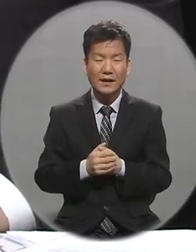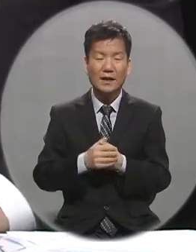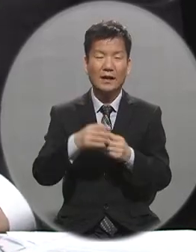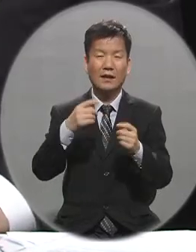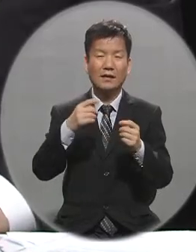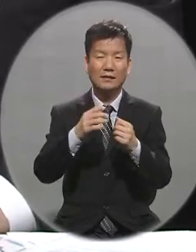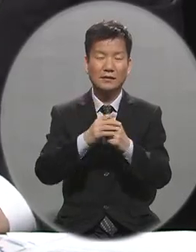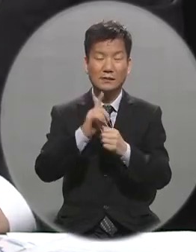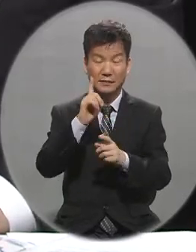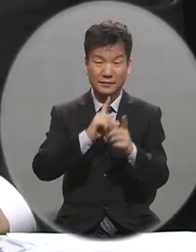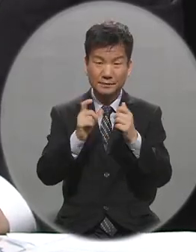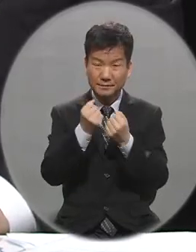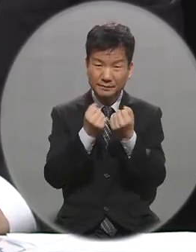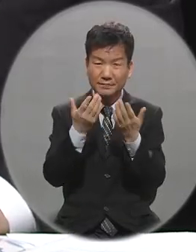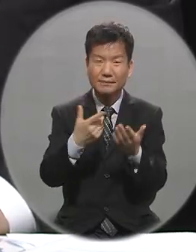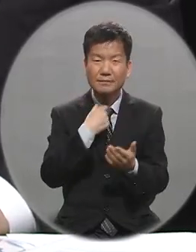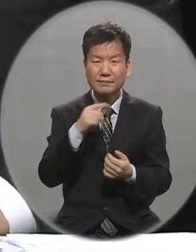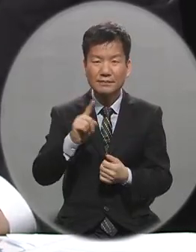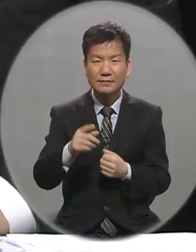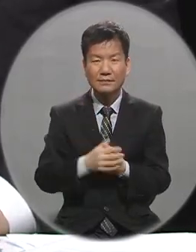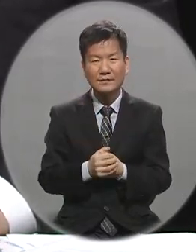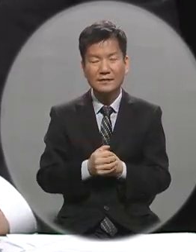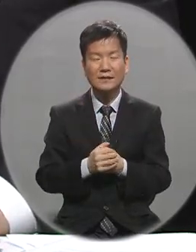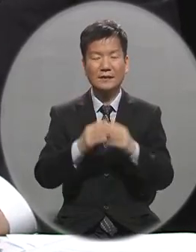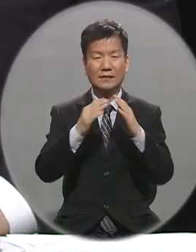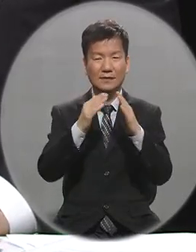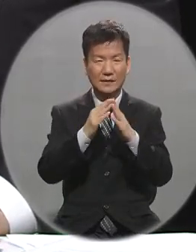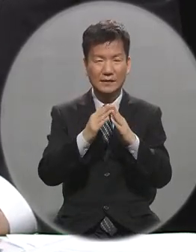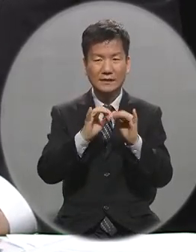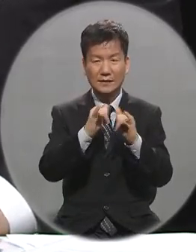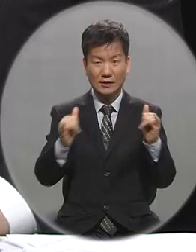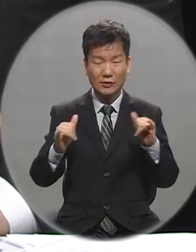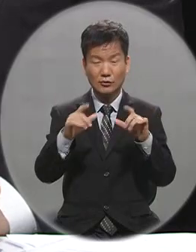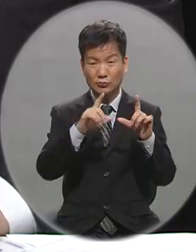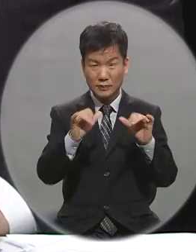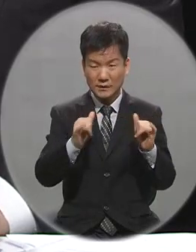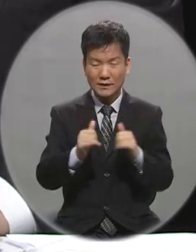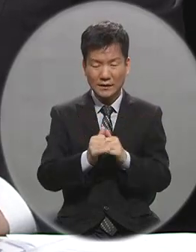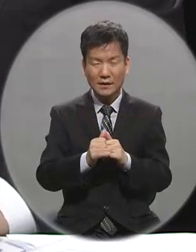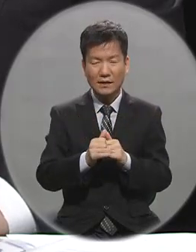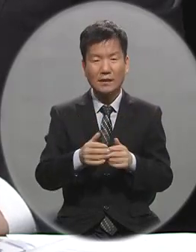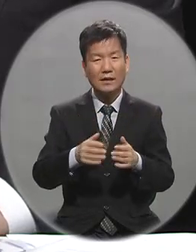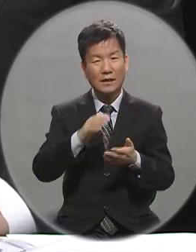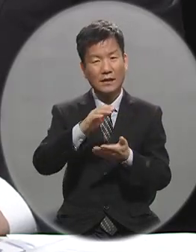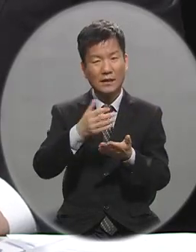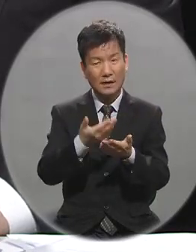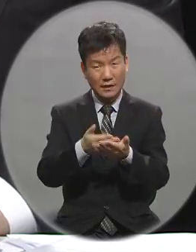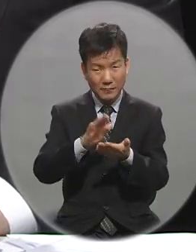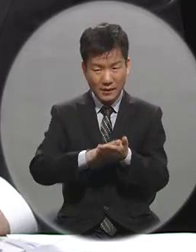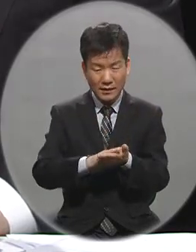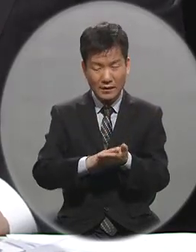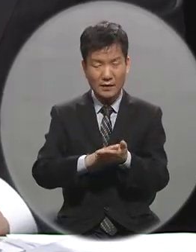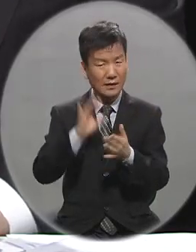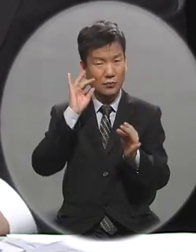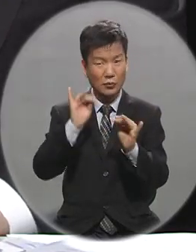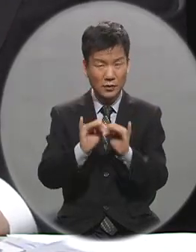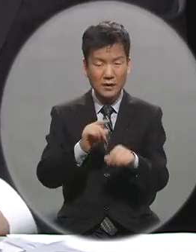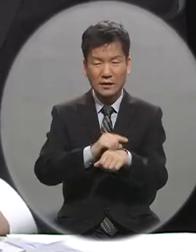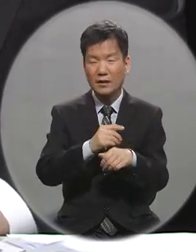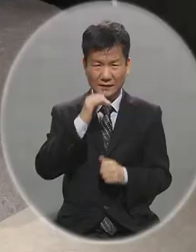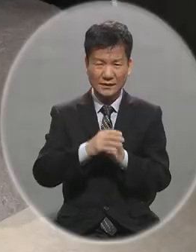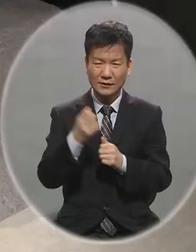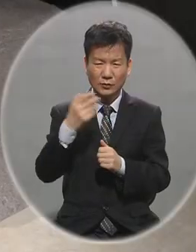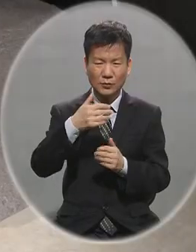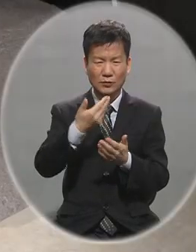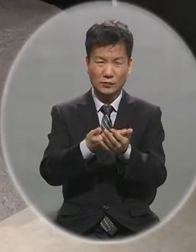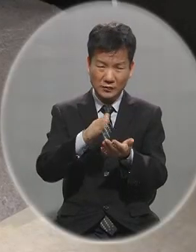가지 더 말씀드리고자 한다면 거기에서 거주하고 있는 지역 주민들의 의사를 잘 합치시키는 것이 굉장히 중요할 것